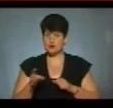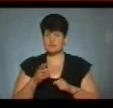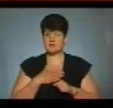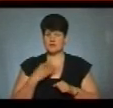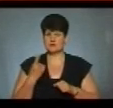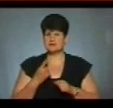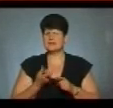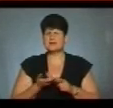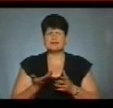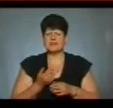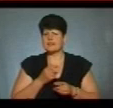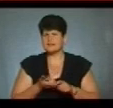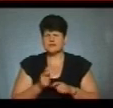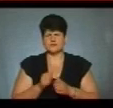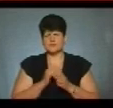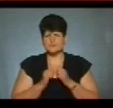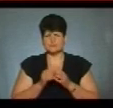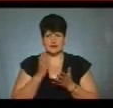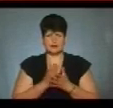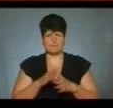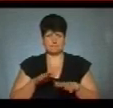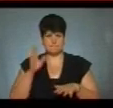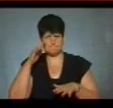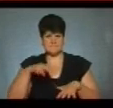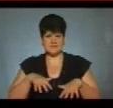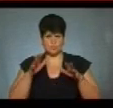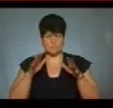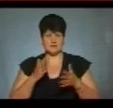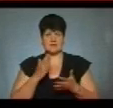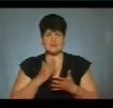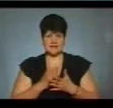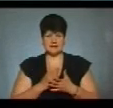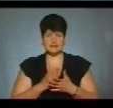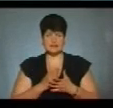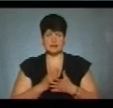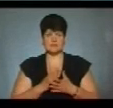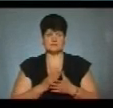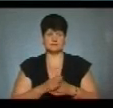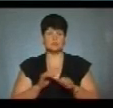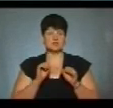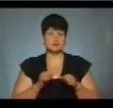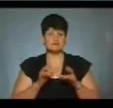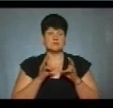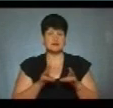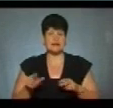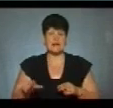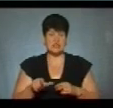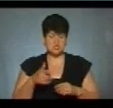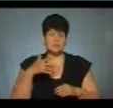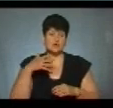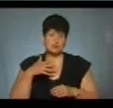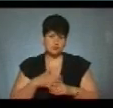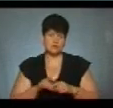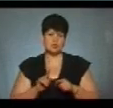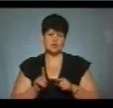де найчастіше відбуваються підтоплення? Дивіться, є таке поняття, як потенційно небезпечні. Там, де є річка, ми прекрасно розуміємо, що